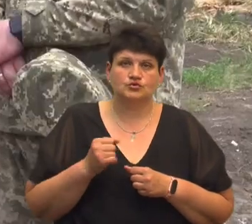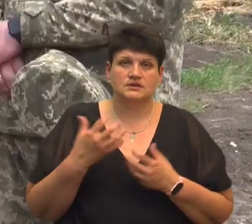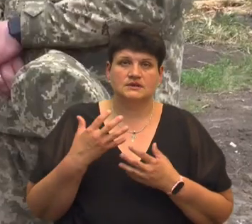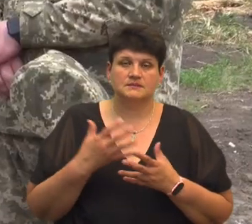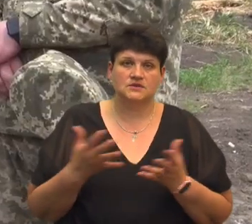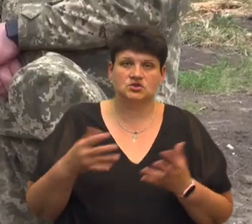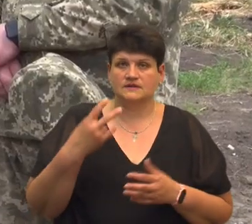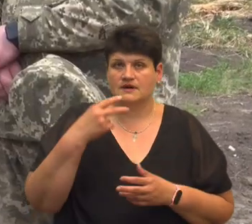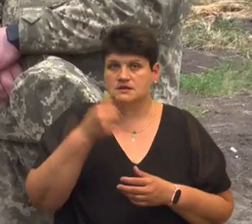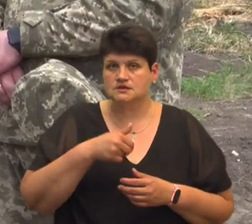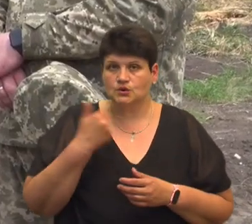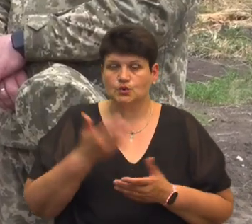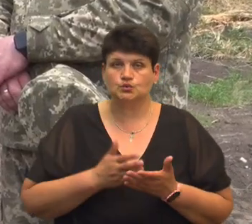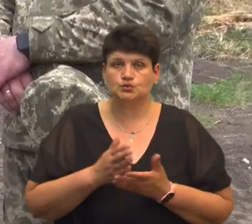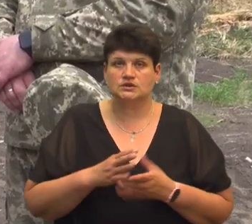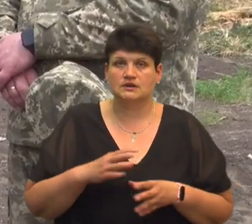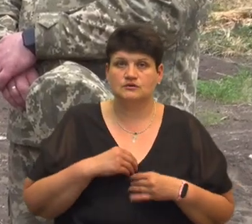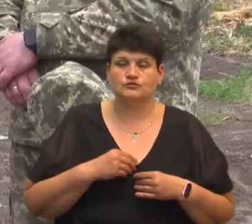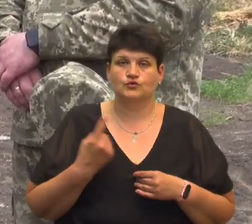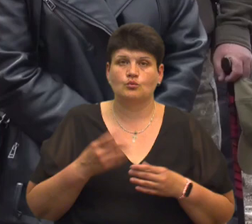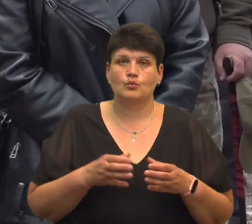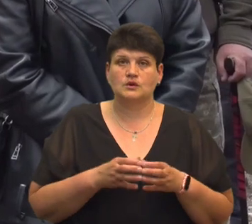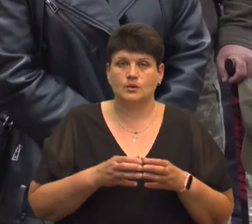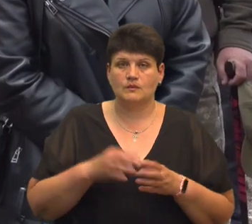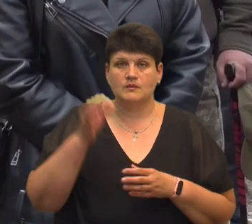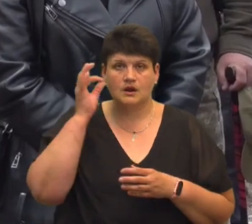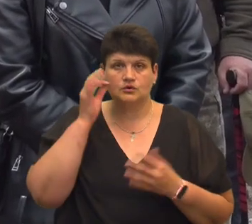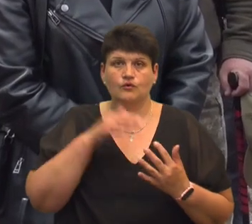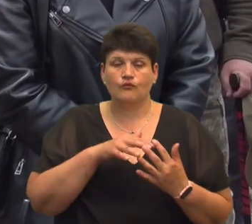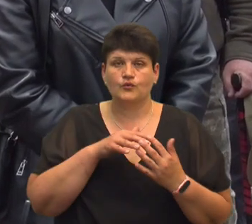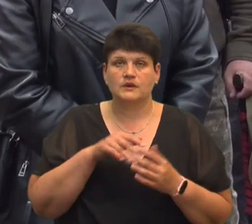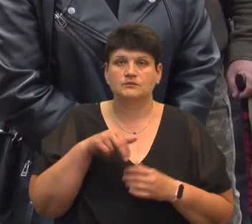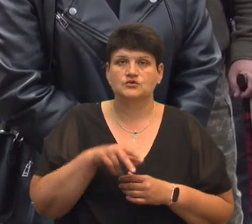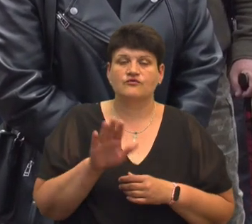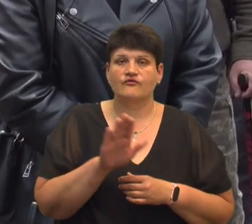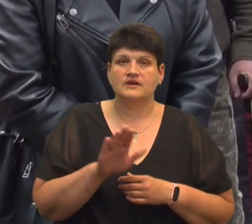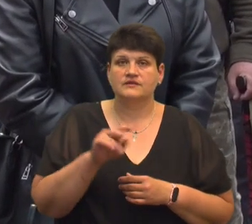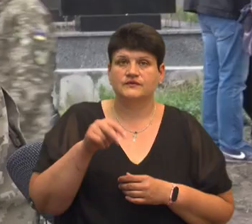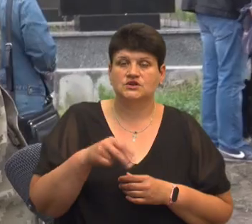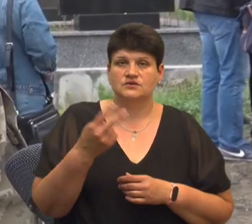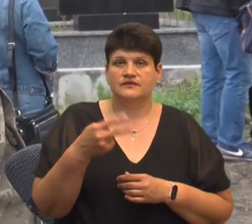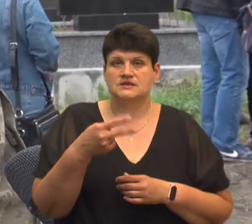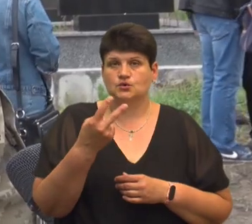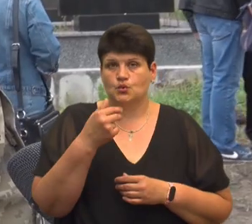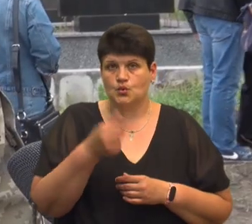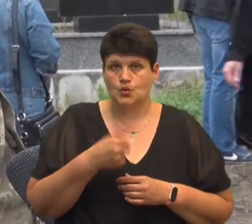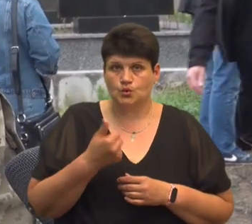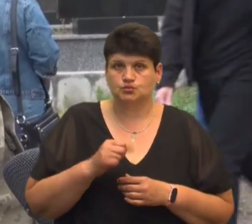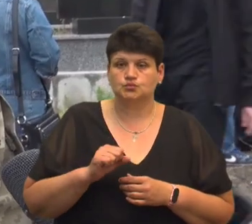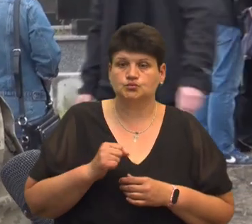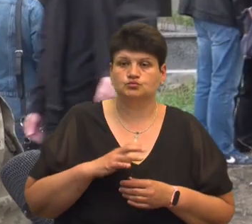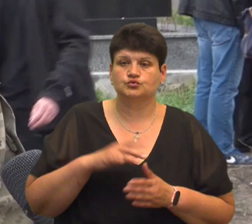20 років. Разом і служили в одному батальйоні. Пригадує, воювати Денис пішов у вересні 2022 року. Товариш був